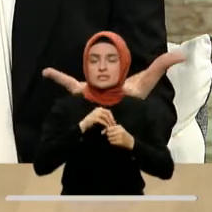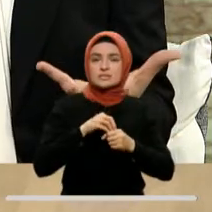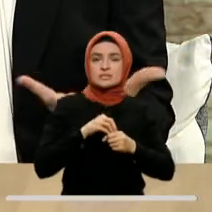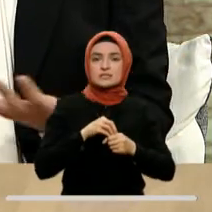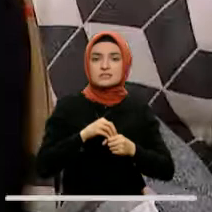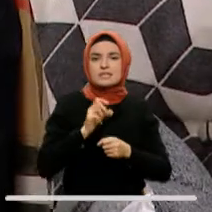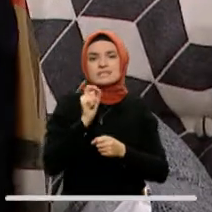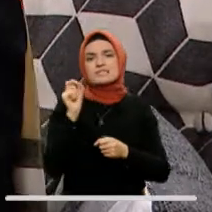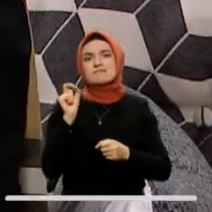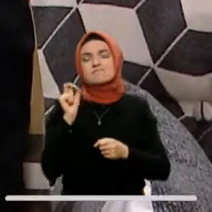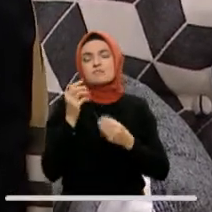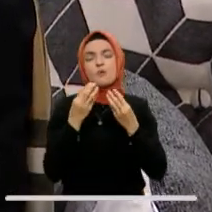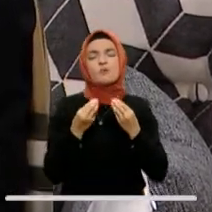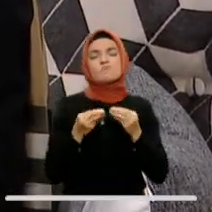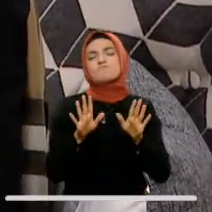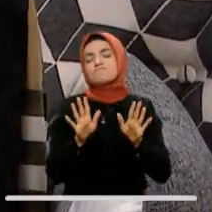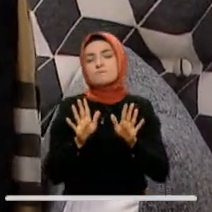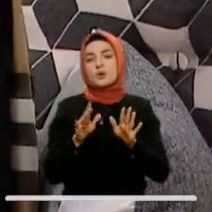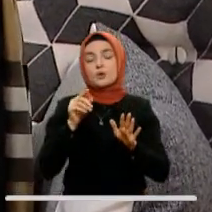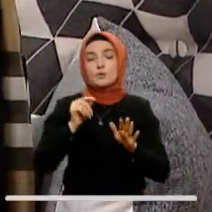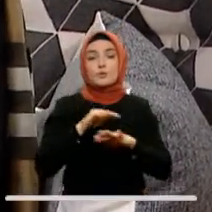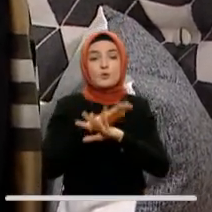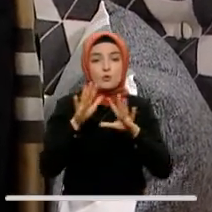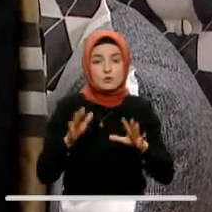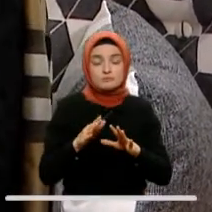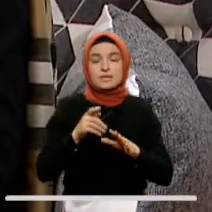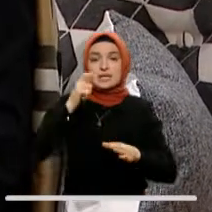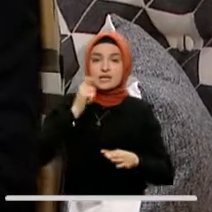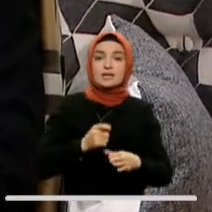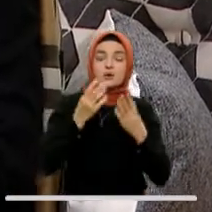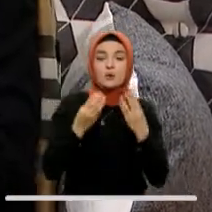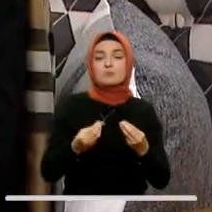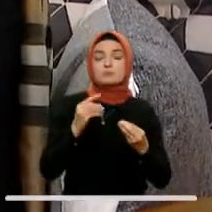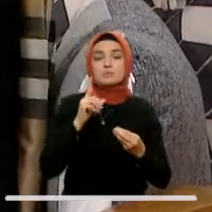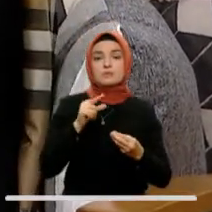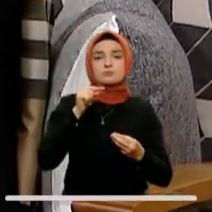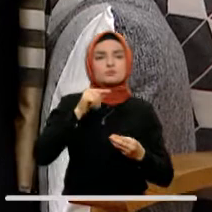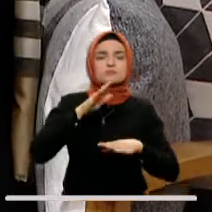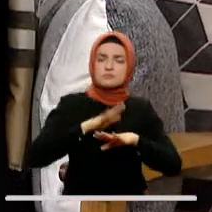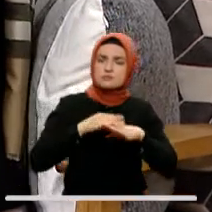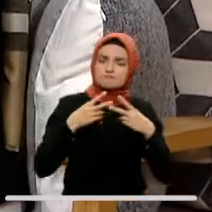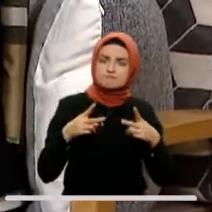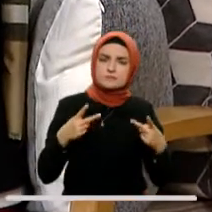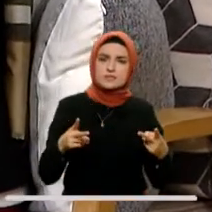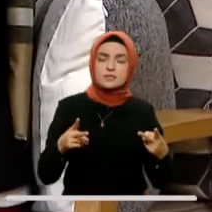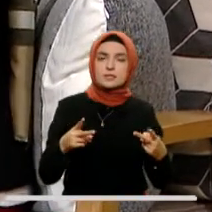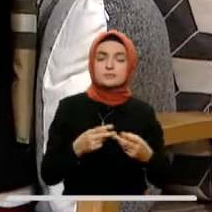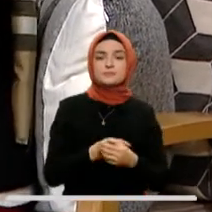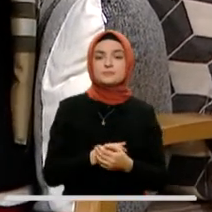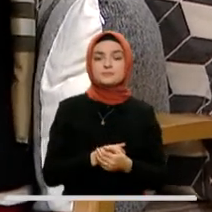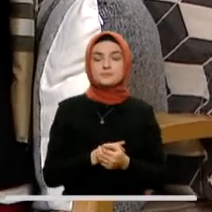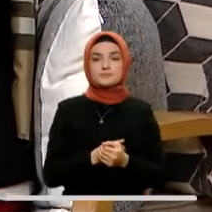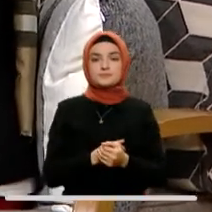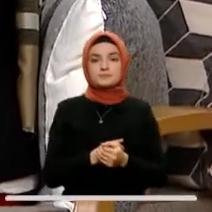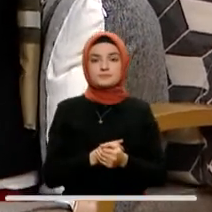olmaz. Yani bu ortamda bir kere gerçekçi hedef koyacağız. Sıfır olmaz. Şunu yapabiliriz ama evinize belli bir